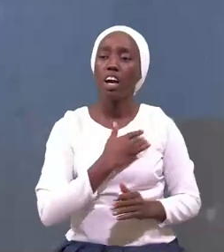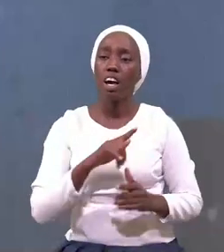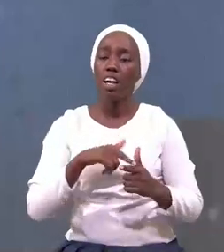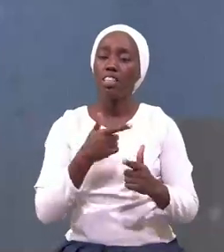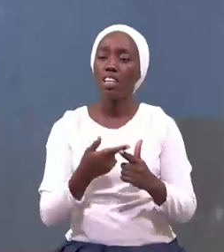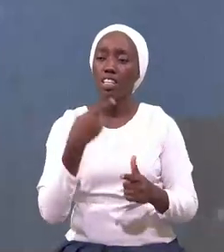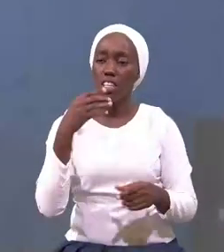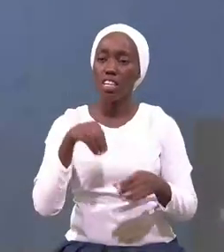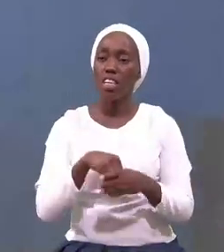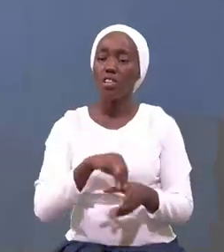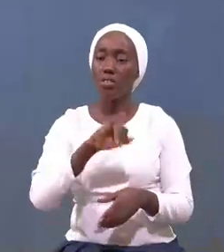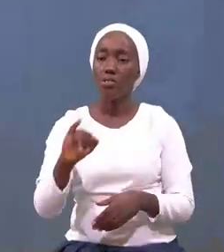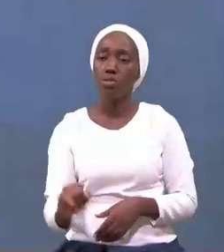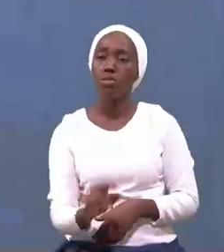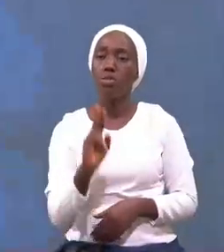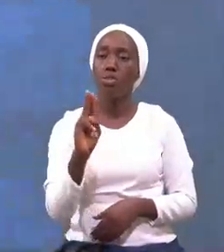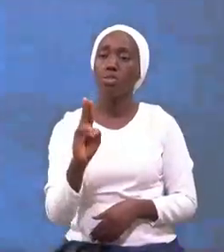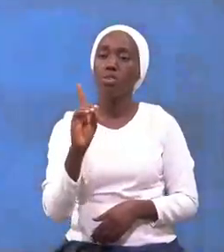Et dans la Judée.